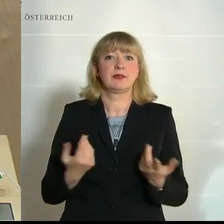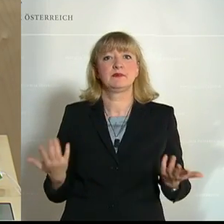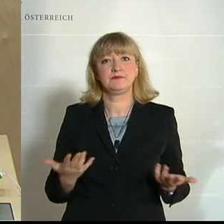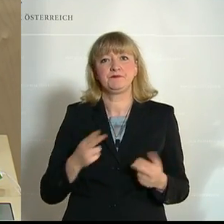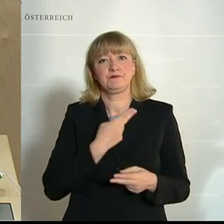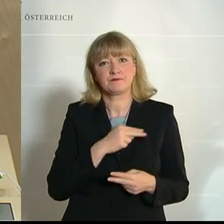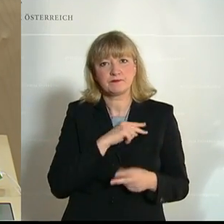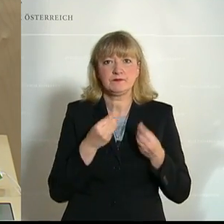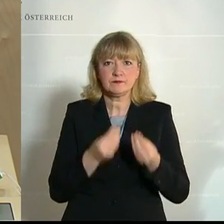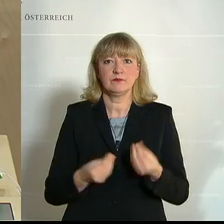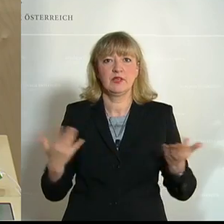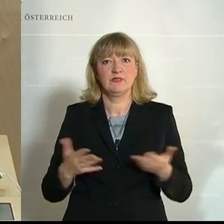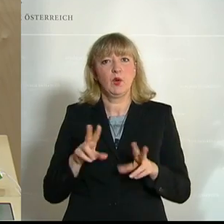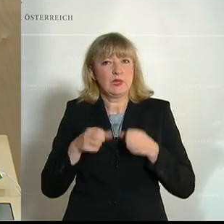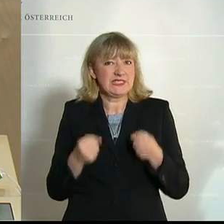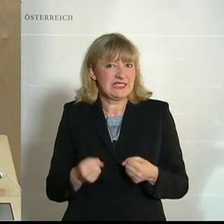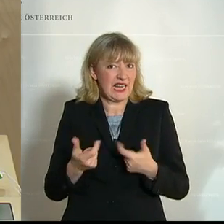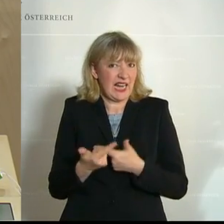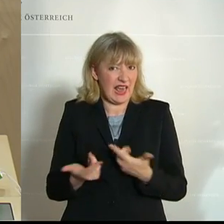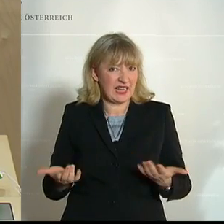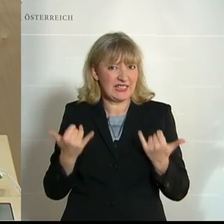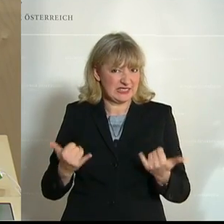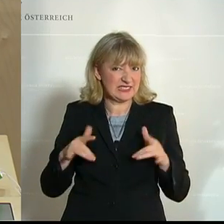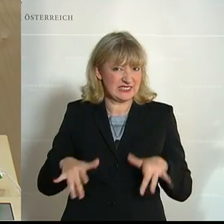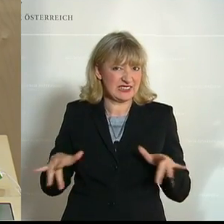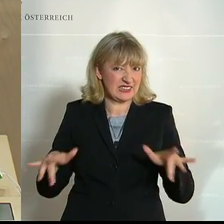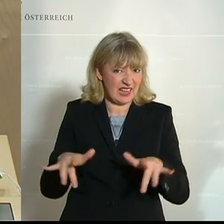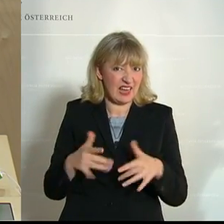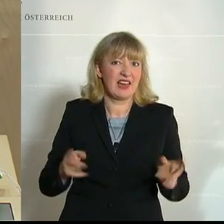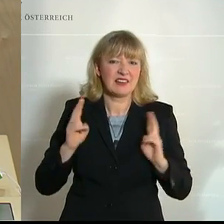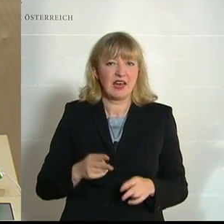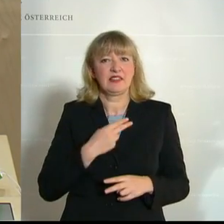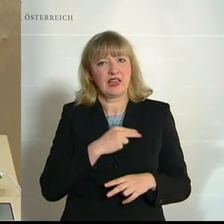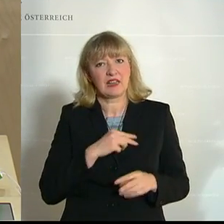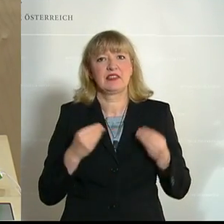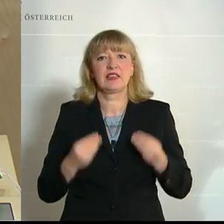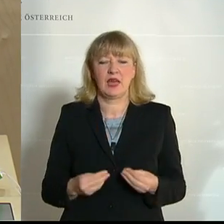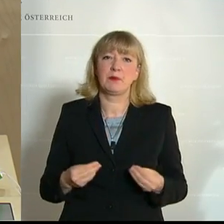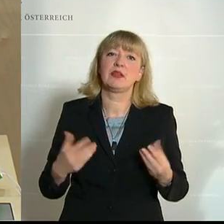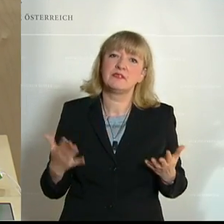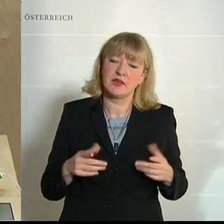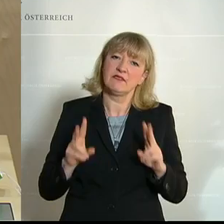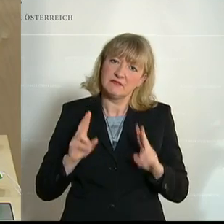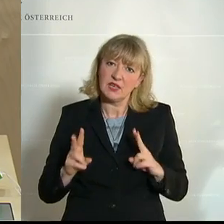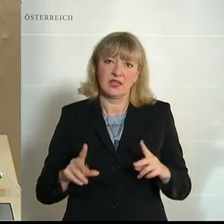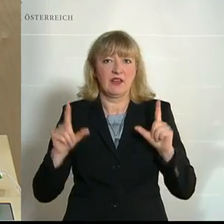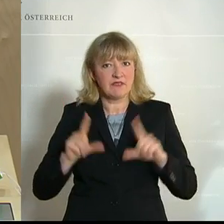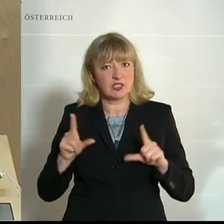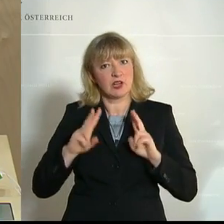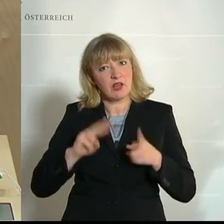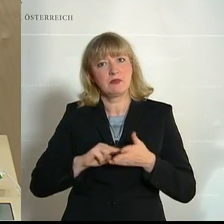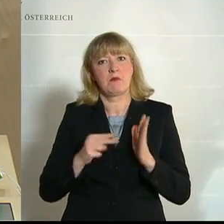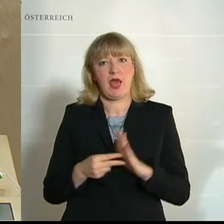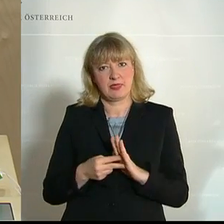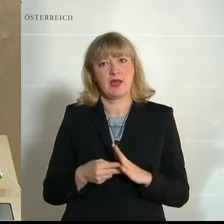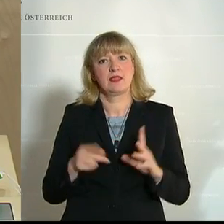quasi garantieren, dass in der unsicheren Lage, die einfach derzeit herrscht, können wir garantieren, dass sie wirklich die Veranstaltungen planen